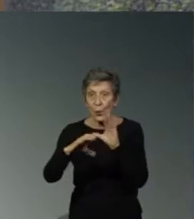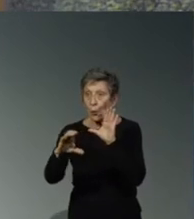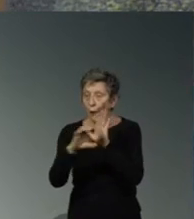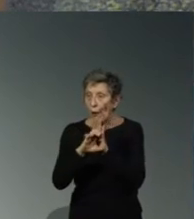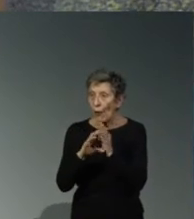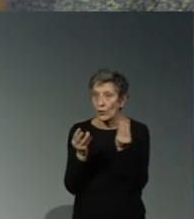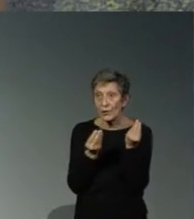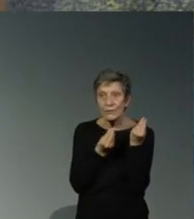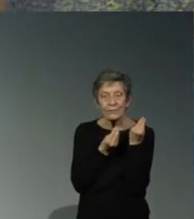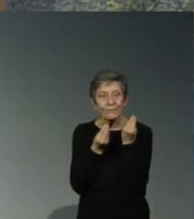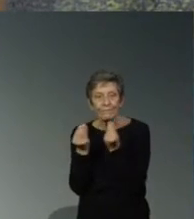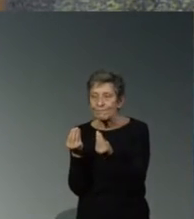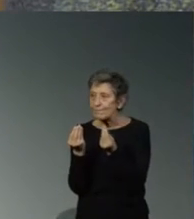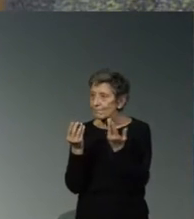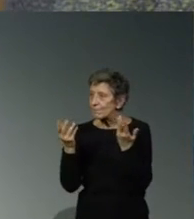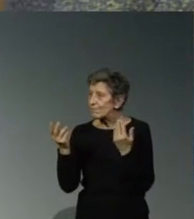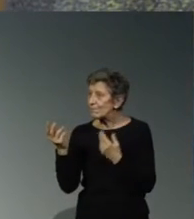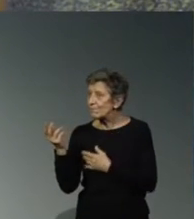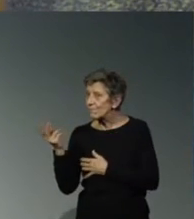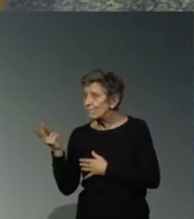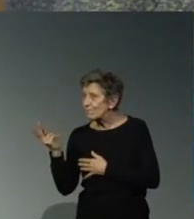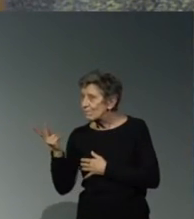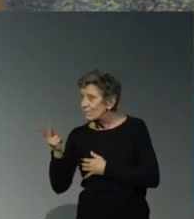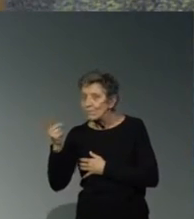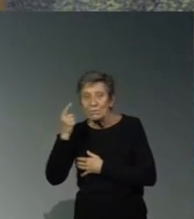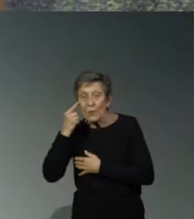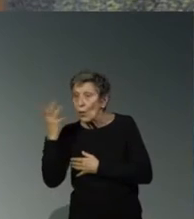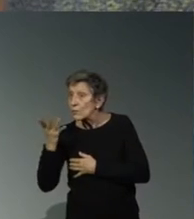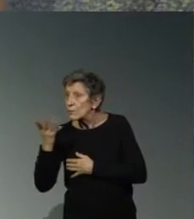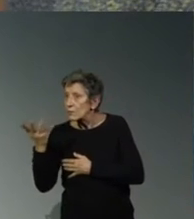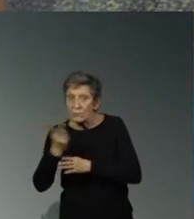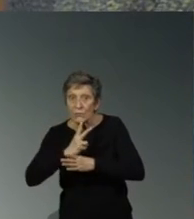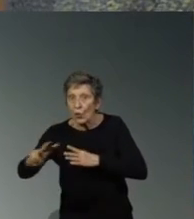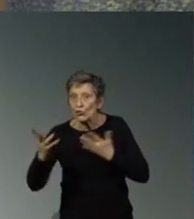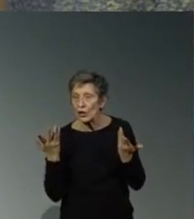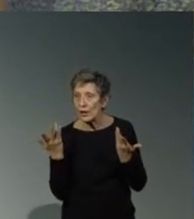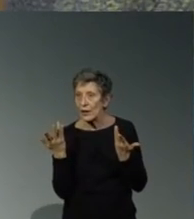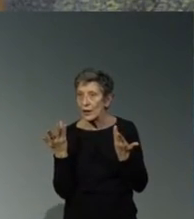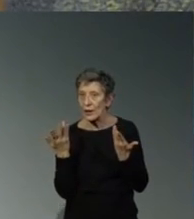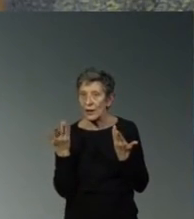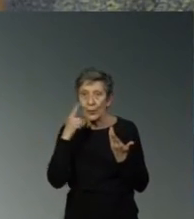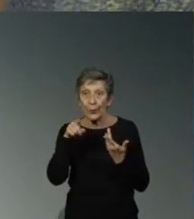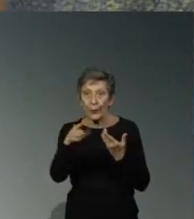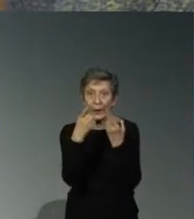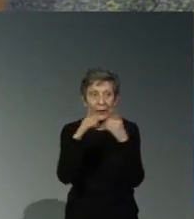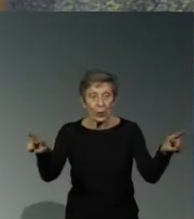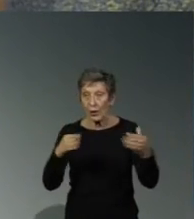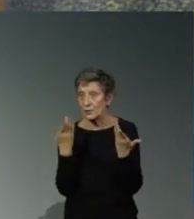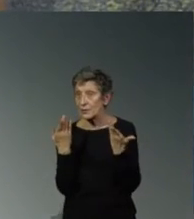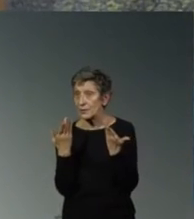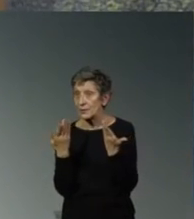ont amené justement à penser de ces dangers-là, démocratiques, interventionnistes, parce que c'est